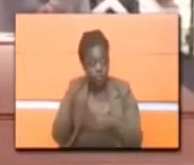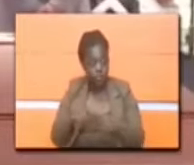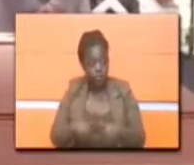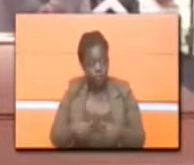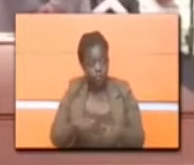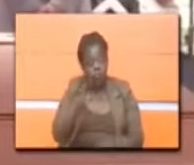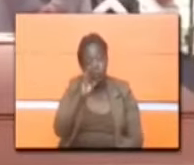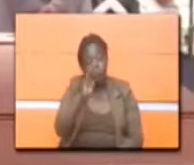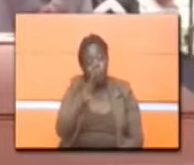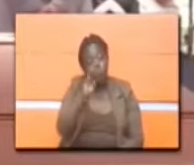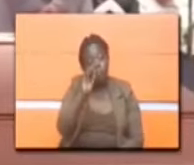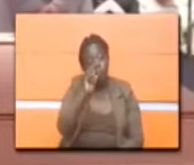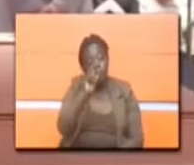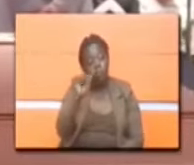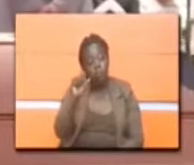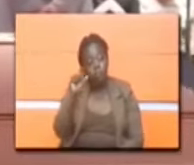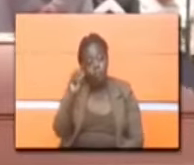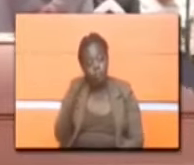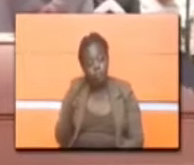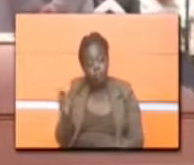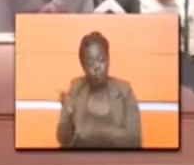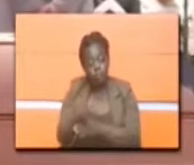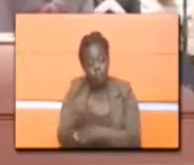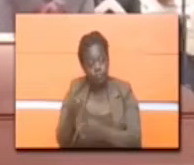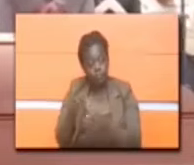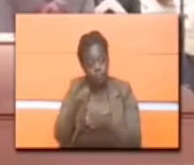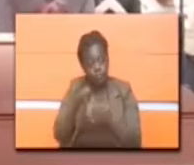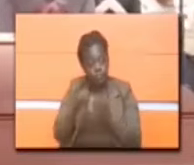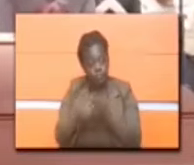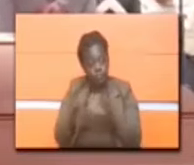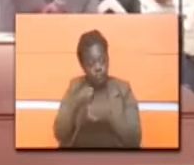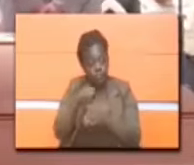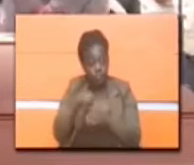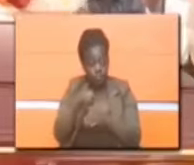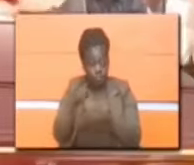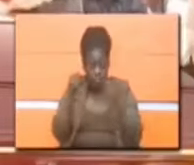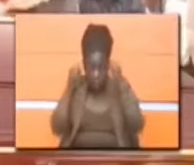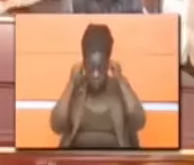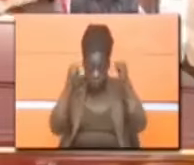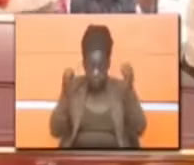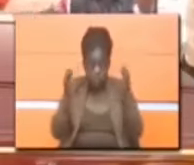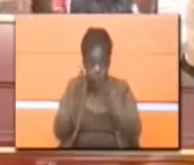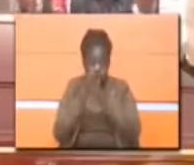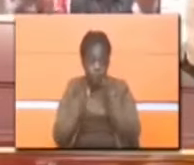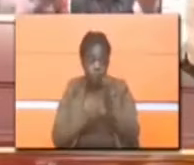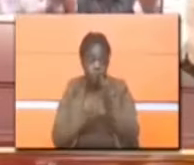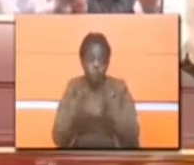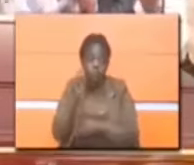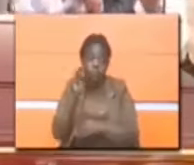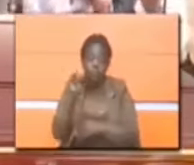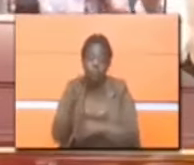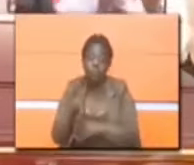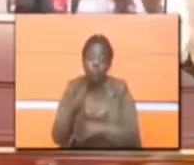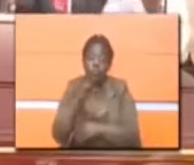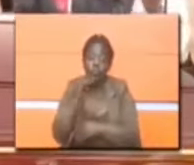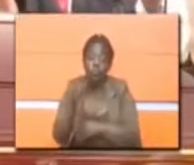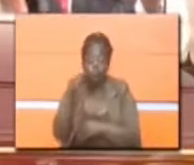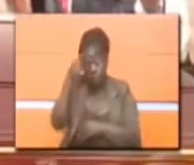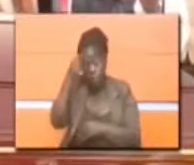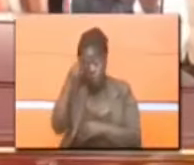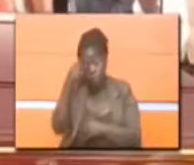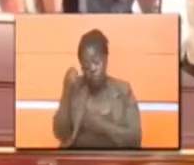Balam Balugahara nga yasomye obubaka bwa minisita w'ensonga z'obwa pulezidenti Mili Babalanda atendereza mirundi ng'omusajja abadde